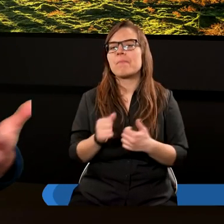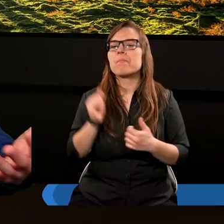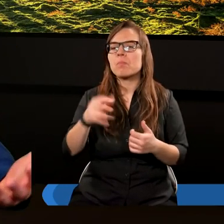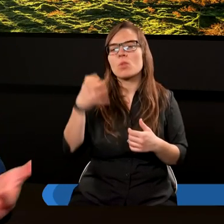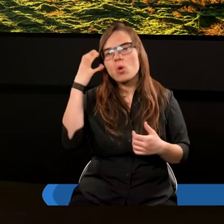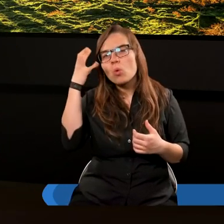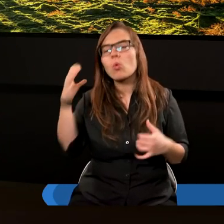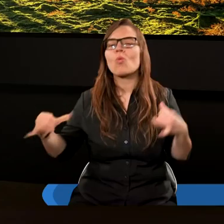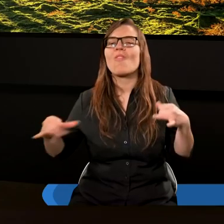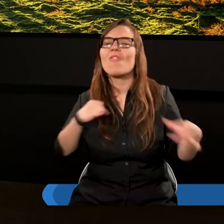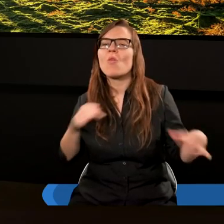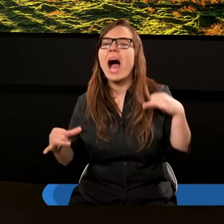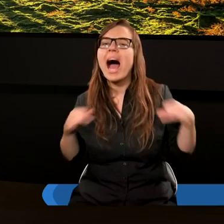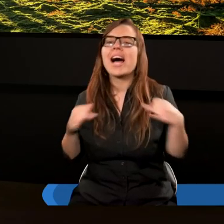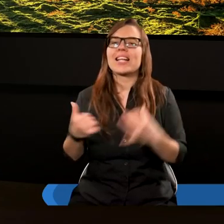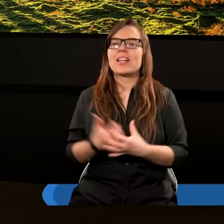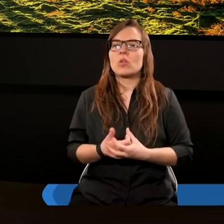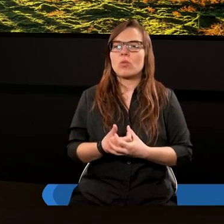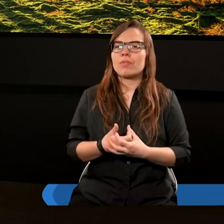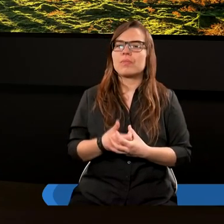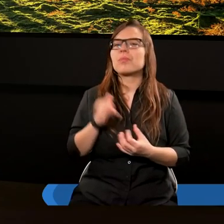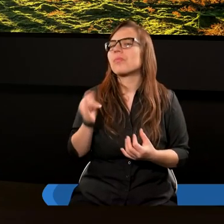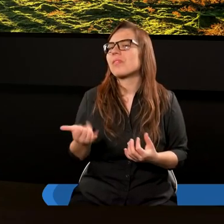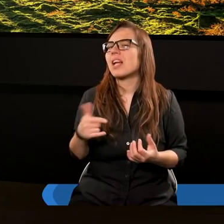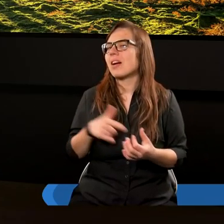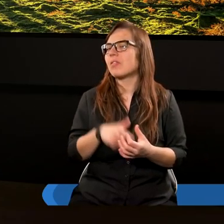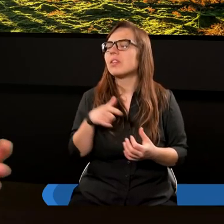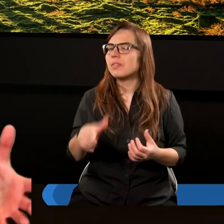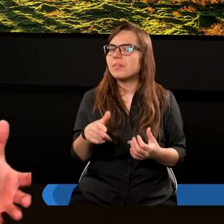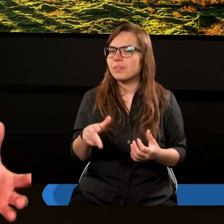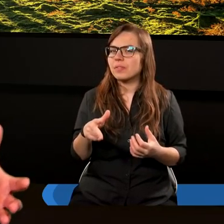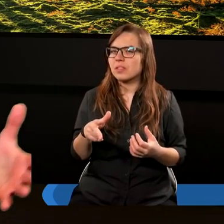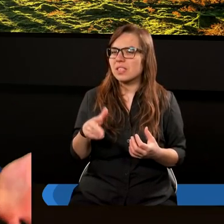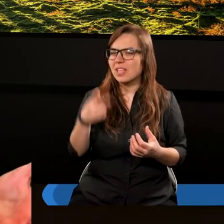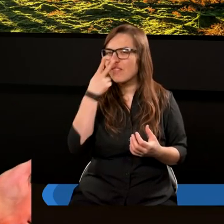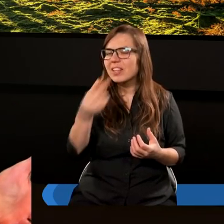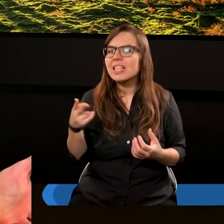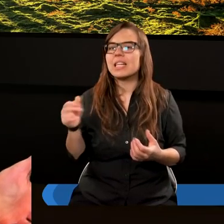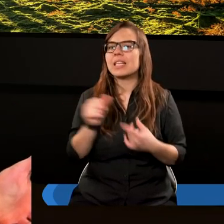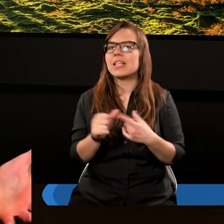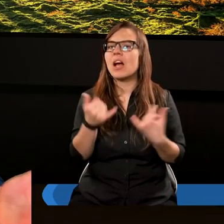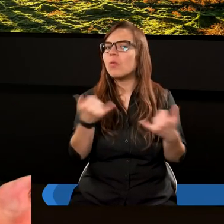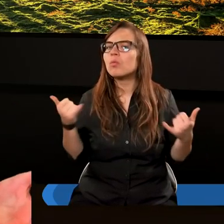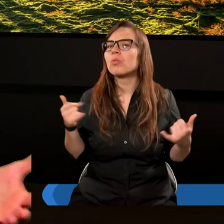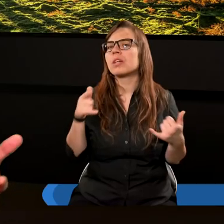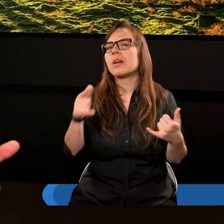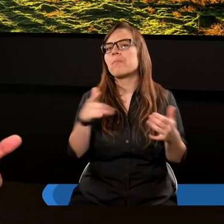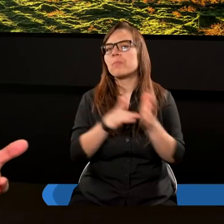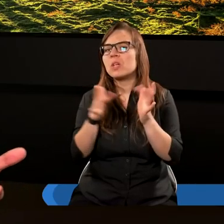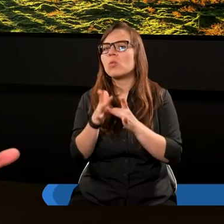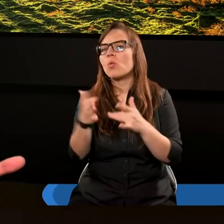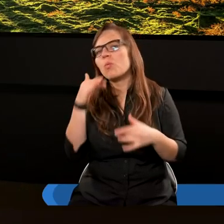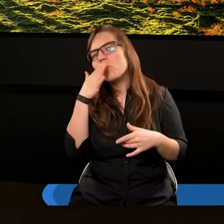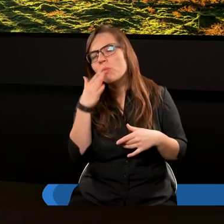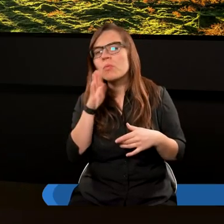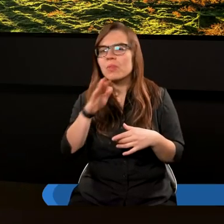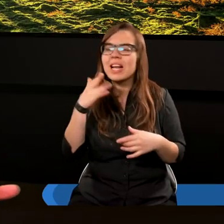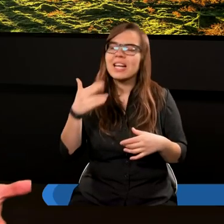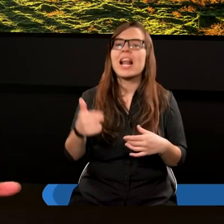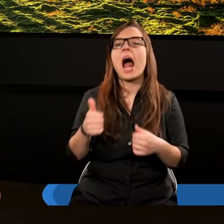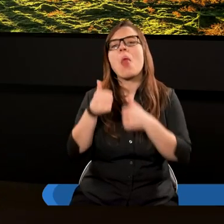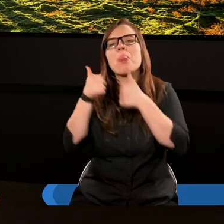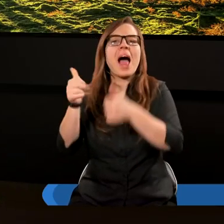królów, władców. Jak właśnie porównać te dwie wizje? Z jednej strony Jezus Chrystus, który mówił, nastaw drugi